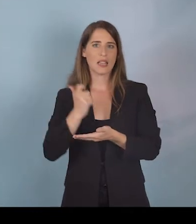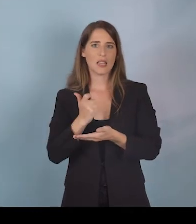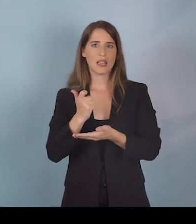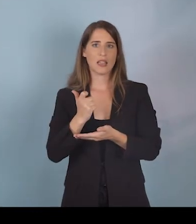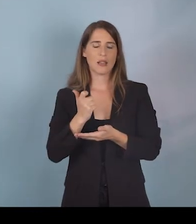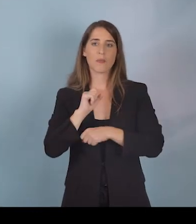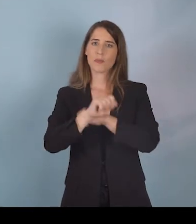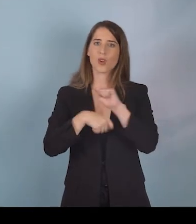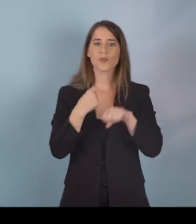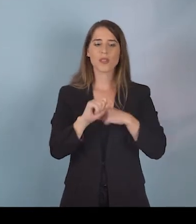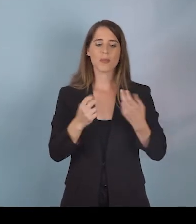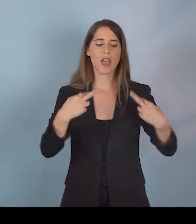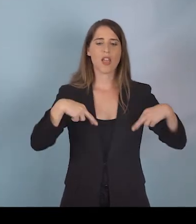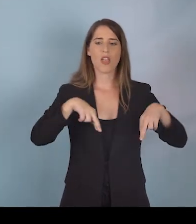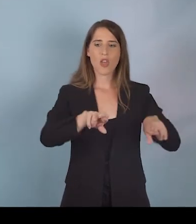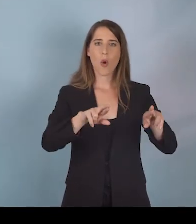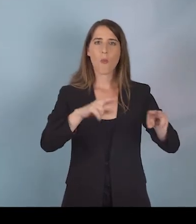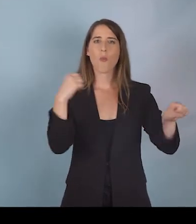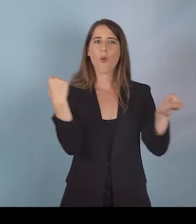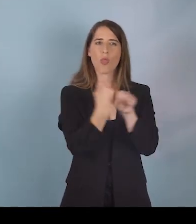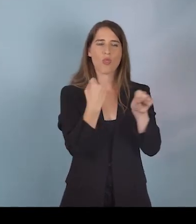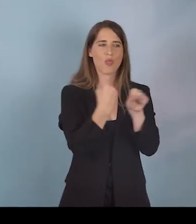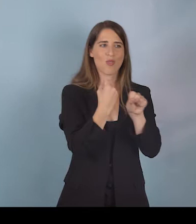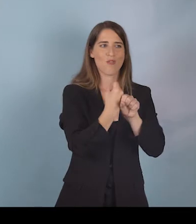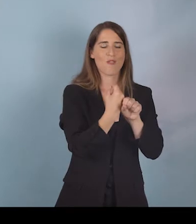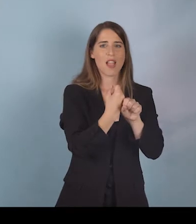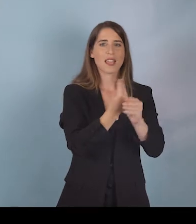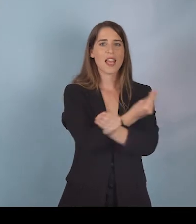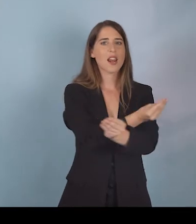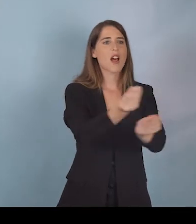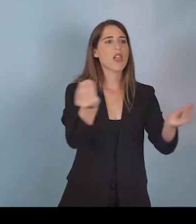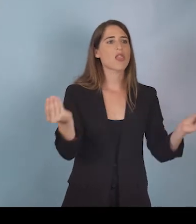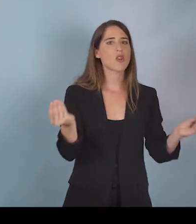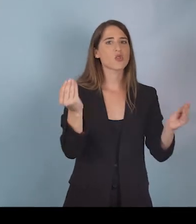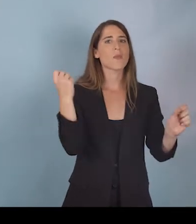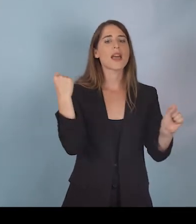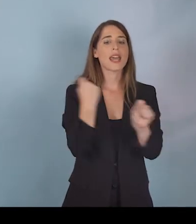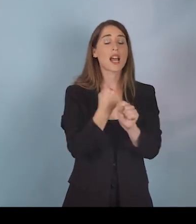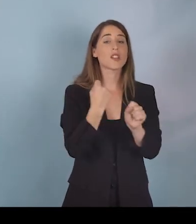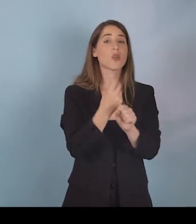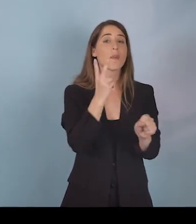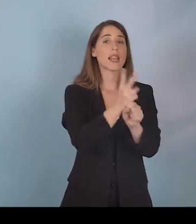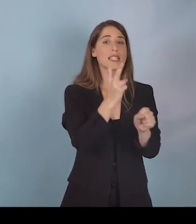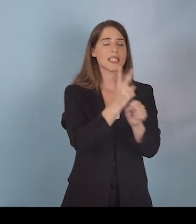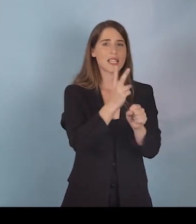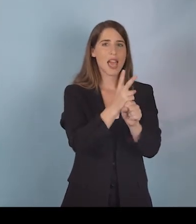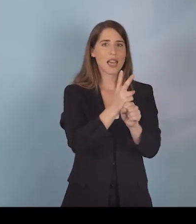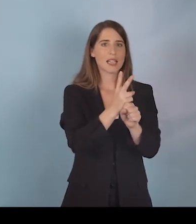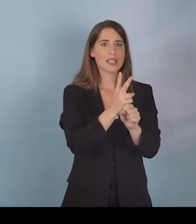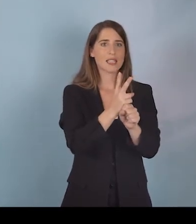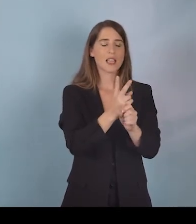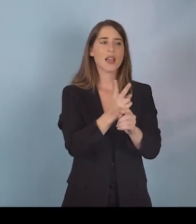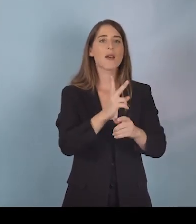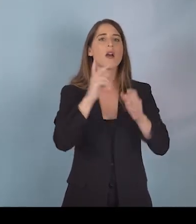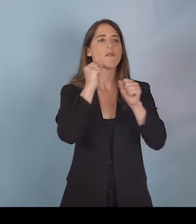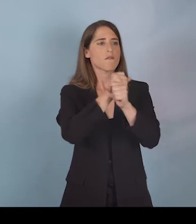street works και να παρέχουμε στις trans εργαζόμενες στο σεξ υγειονομικό